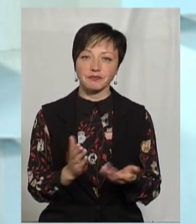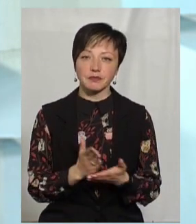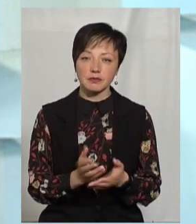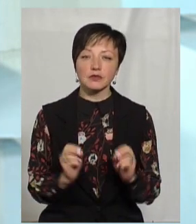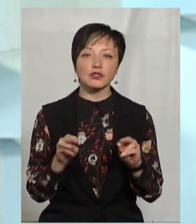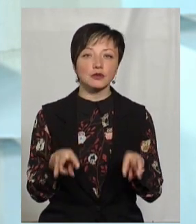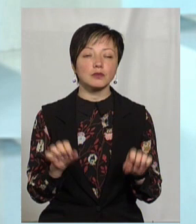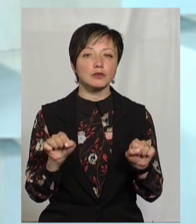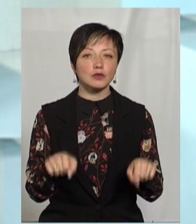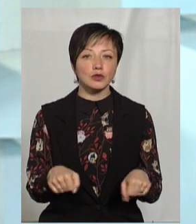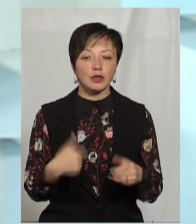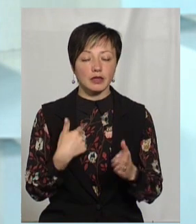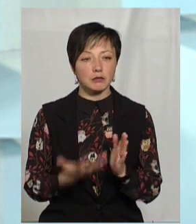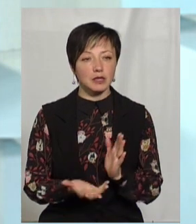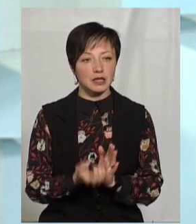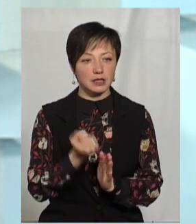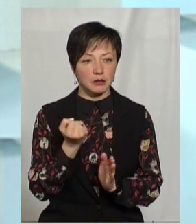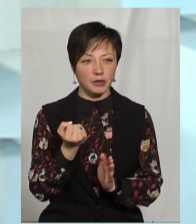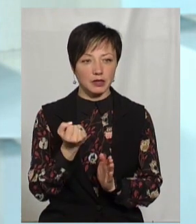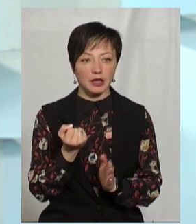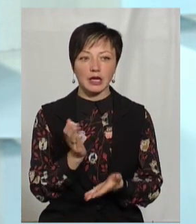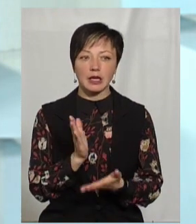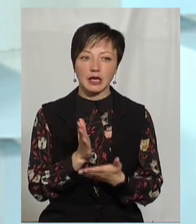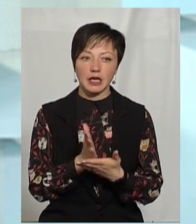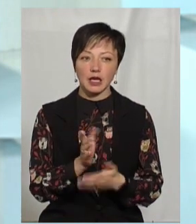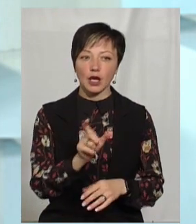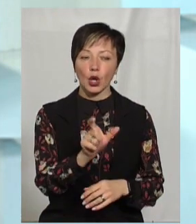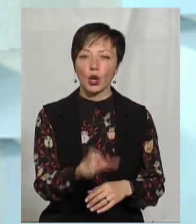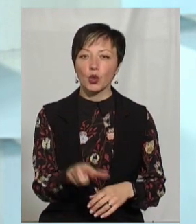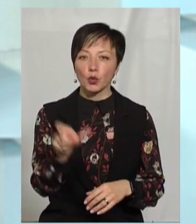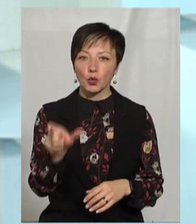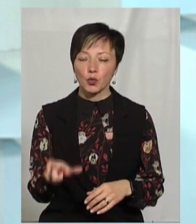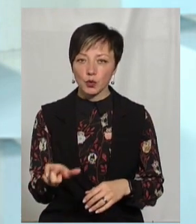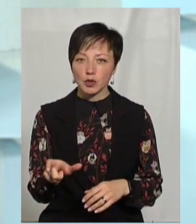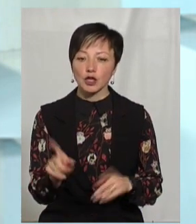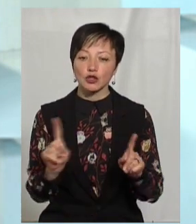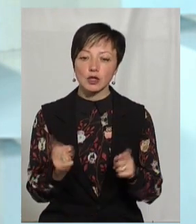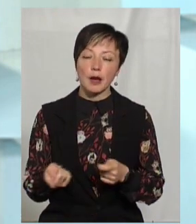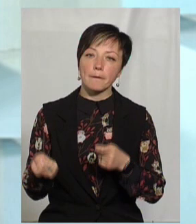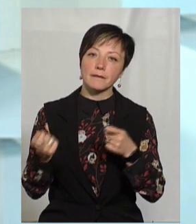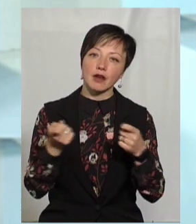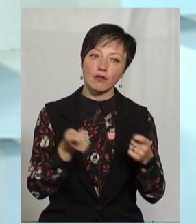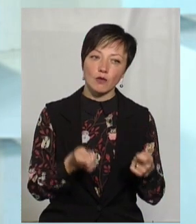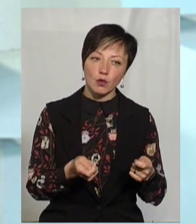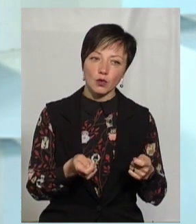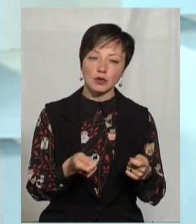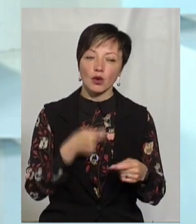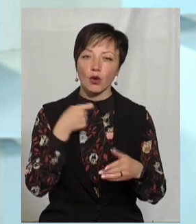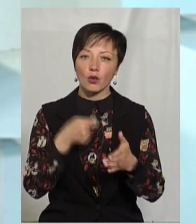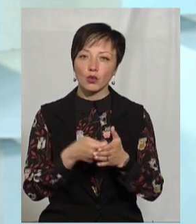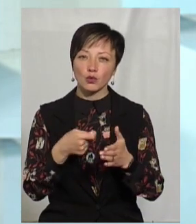вони можуть нас підтримати. Є люди, котрі щось привозять, там, де ми